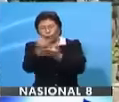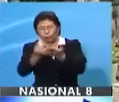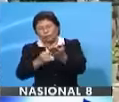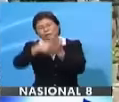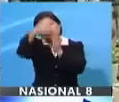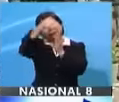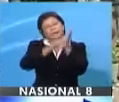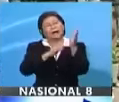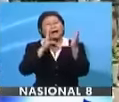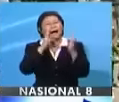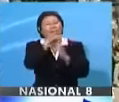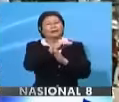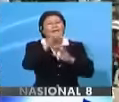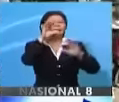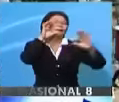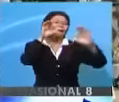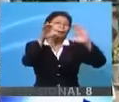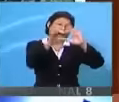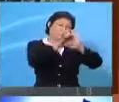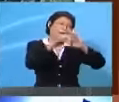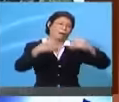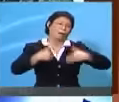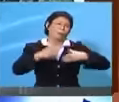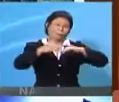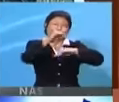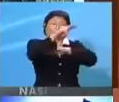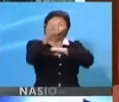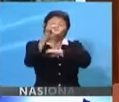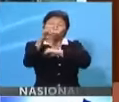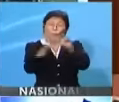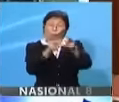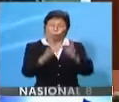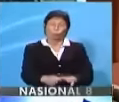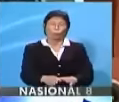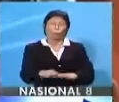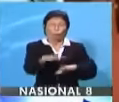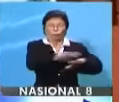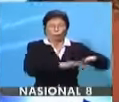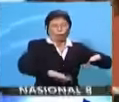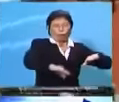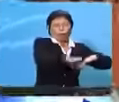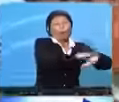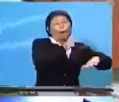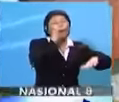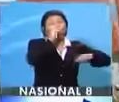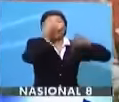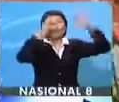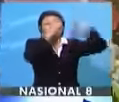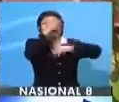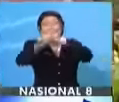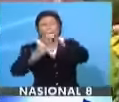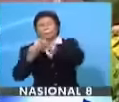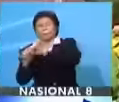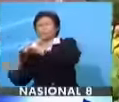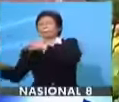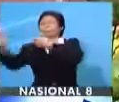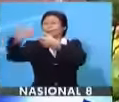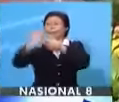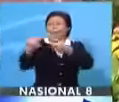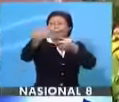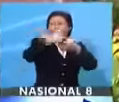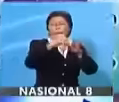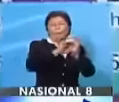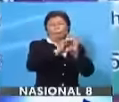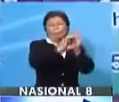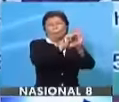cat air dan fotografi. Lebih 200 pengusaha industri lanskap bunga-bungaan tempatan dan antarabangsa mengambil bahagian